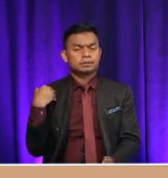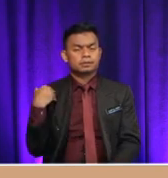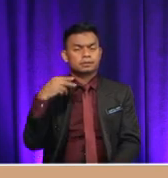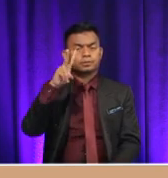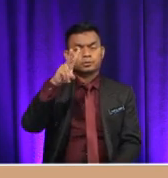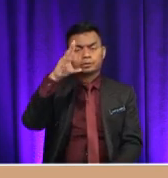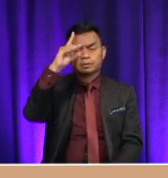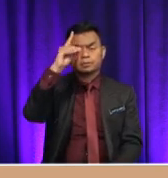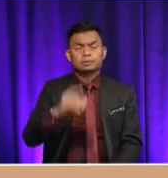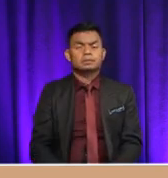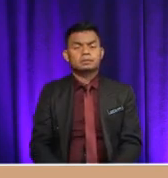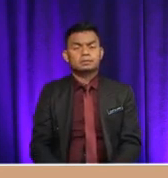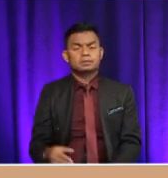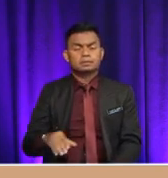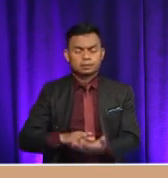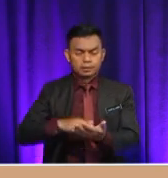Sisi